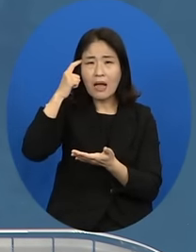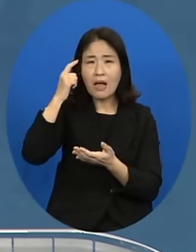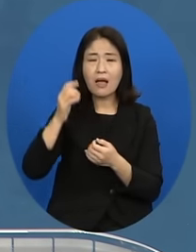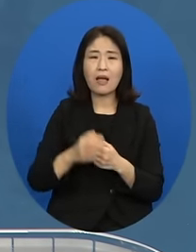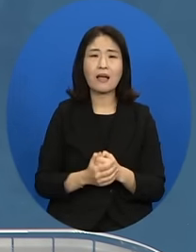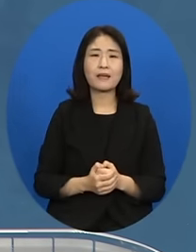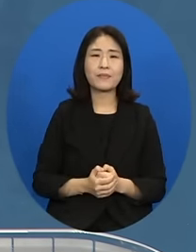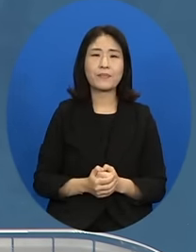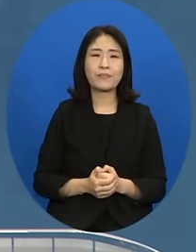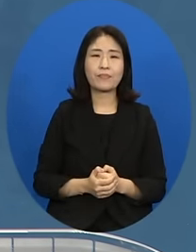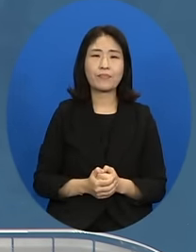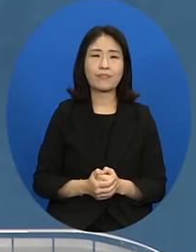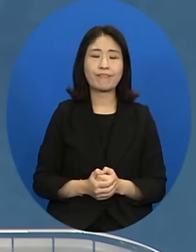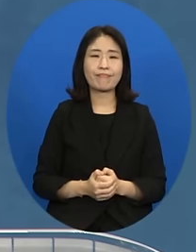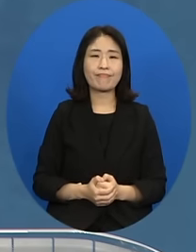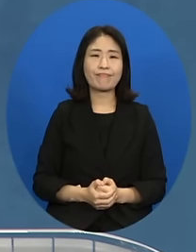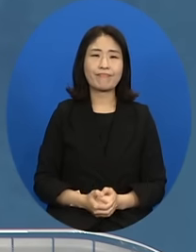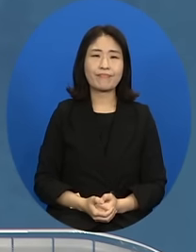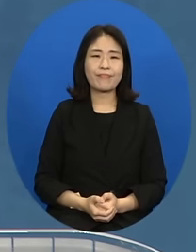그러다가 결정적으로